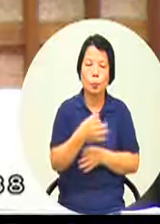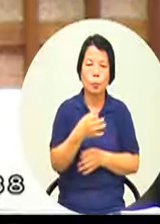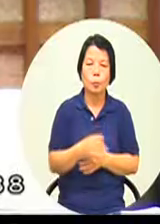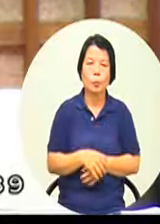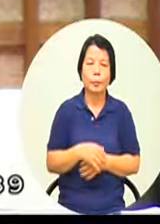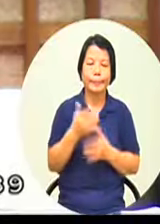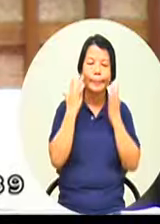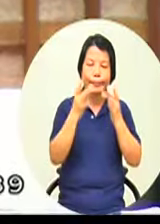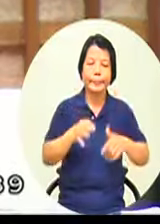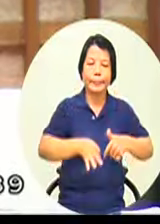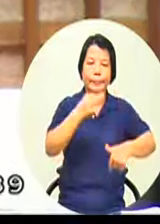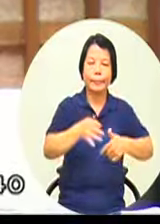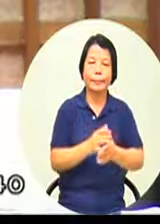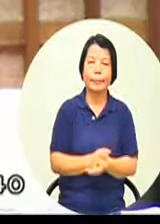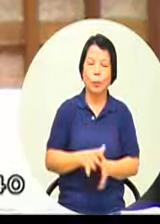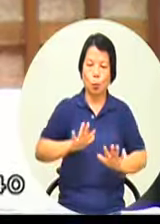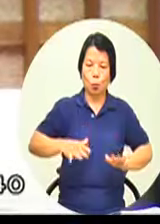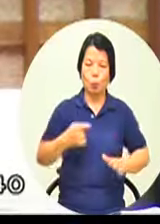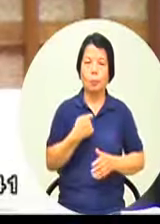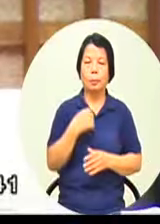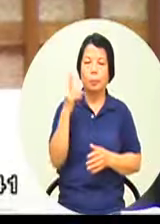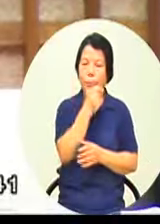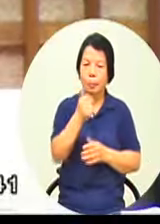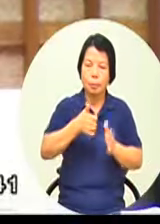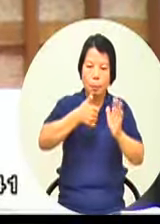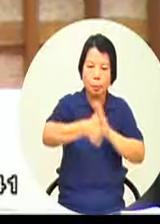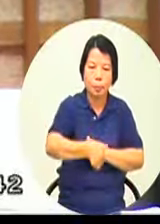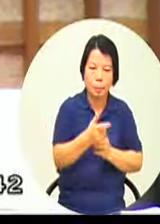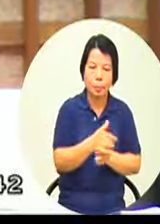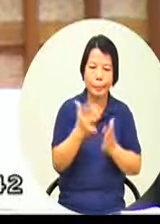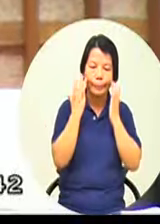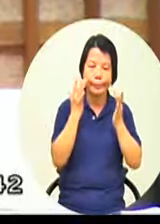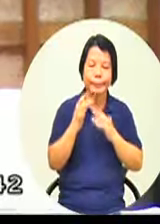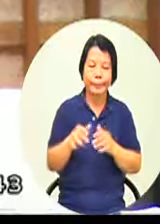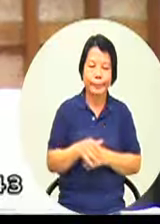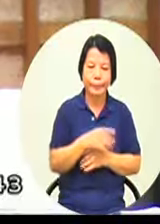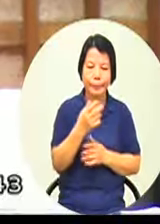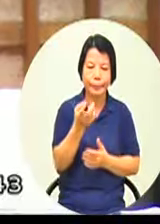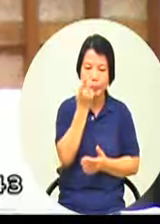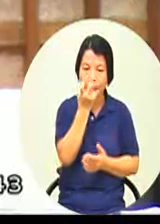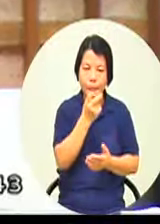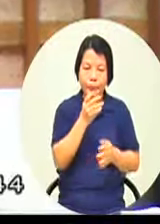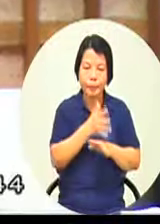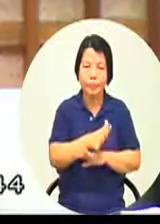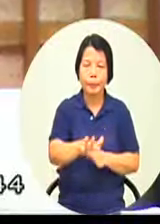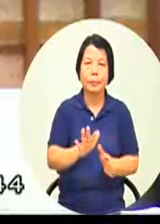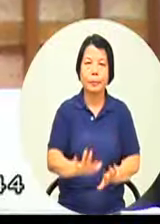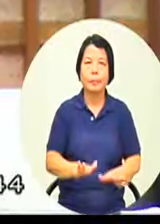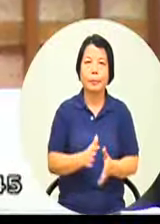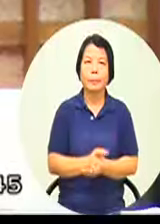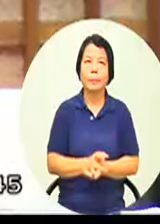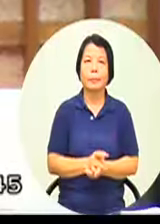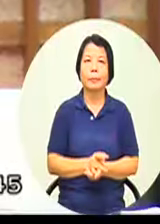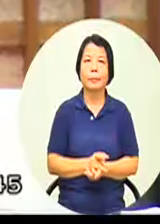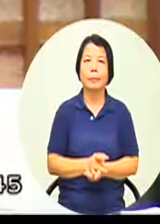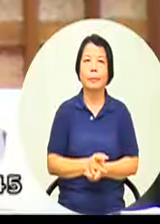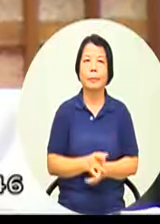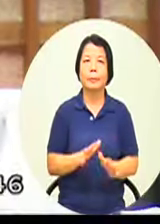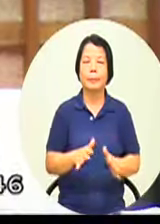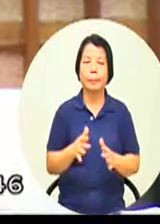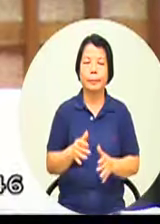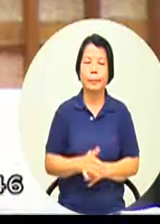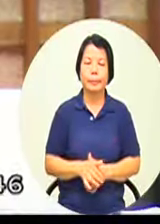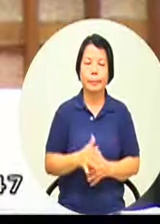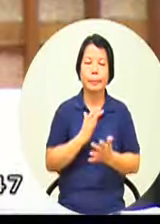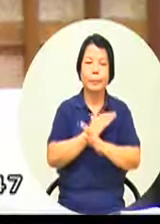本席今天呢特别到市场去逛了一圈了。也就是我们今天来讲的话，现在那个市场的那